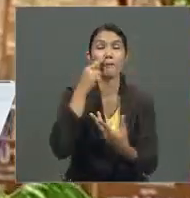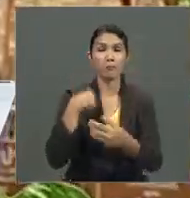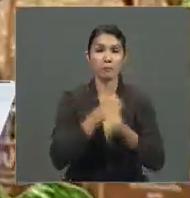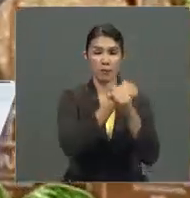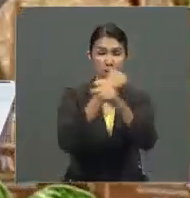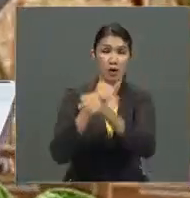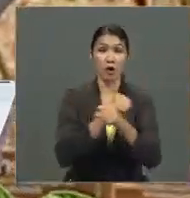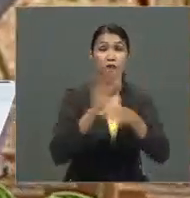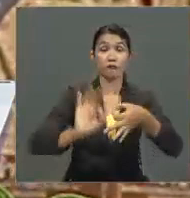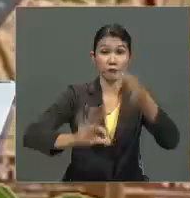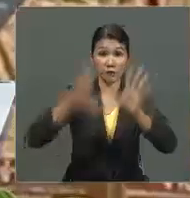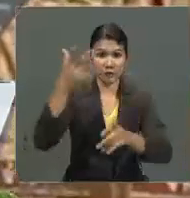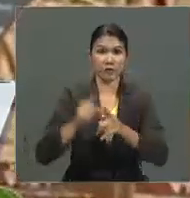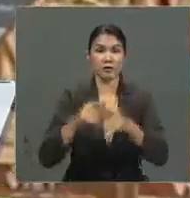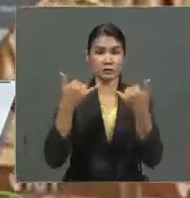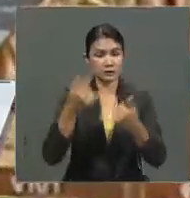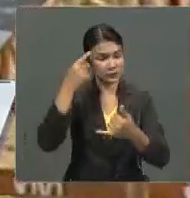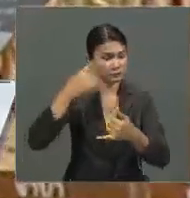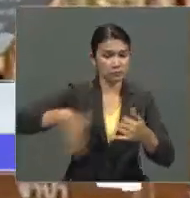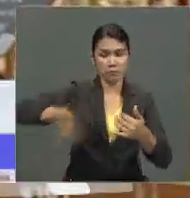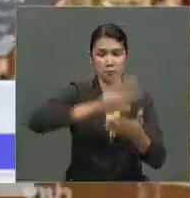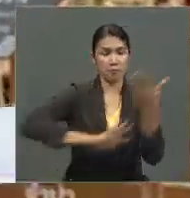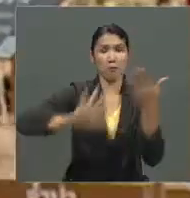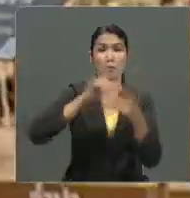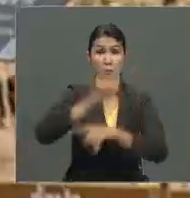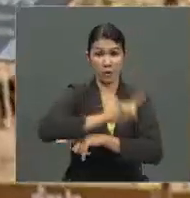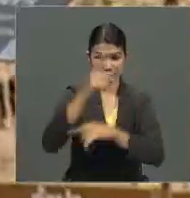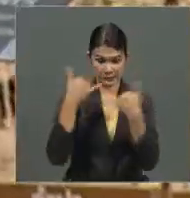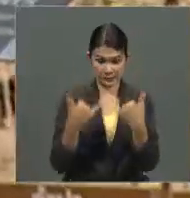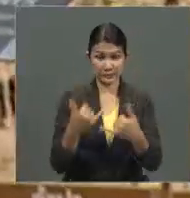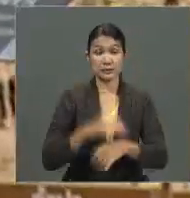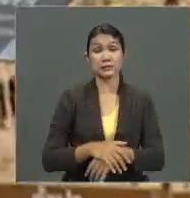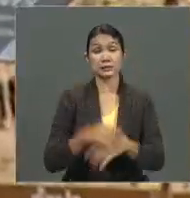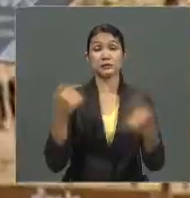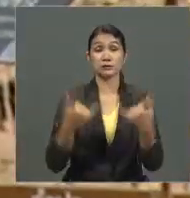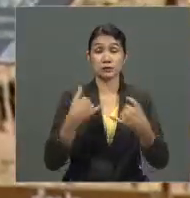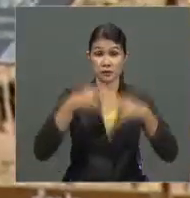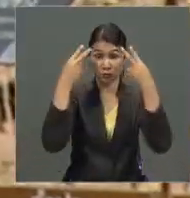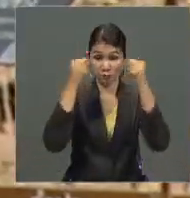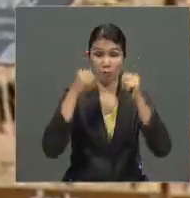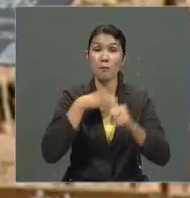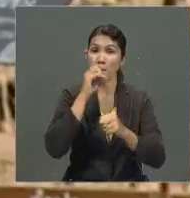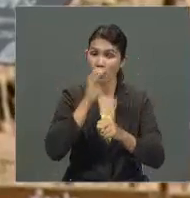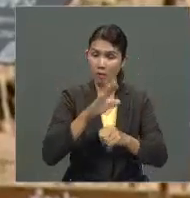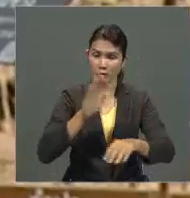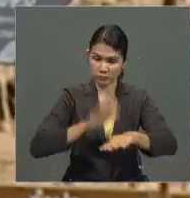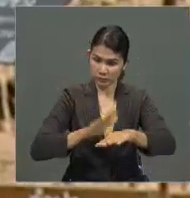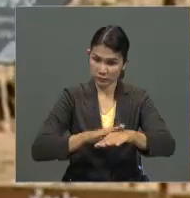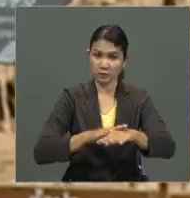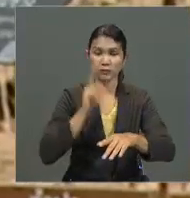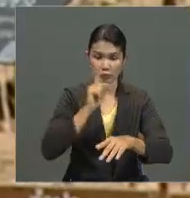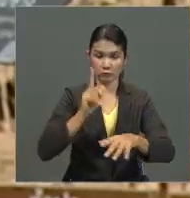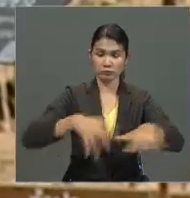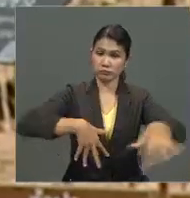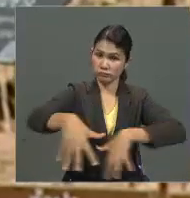ป่านะครับซึ่งมีการคิกออฟพร้อมกันทั่วประเทศในวันนี้นะครับโดยช่วงหนึ่งนายกรัฐมนตรีได้เน้นย้ำในเรื่องของการให้ประชาชน